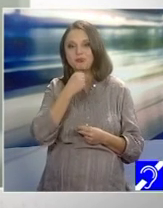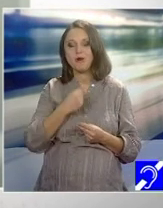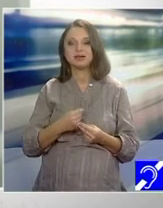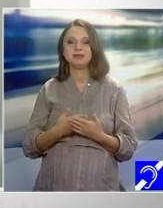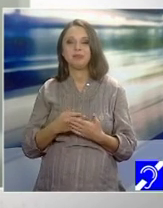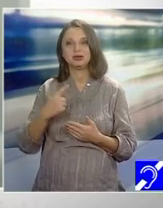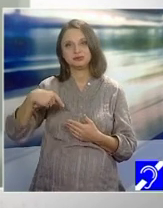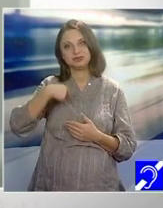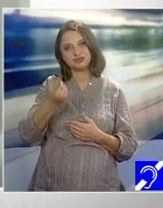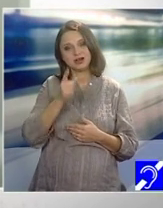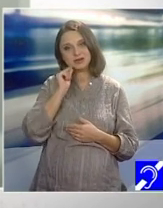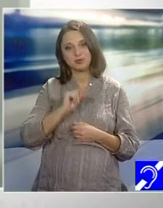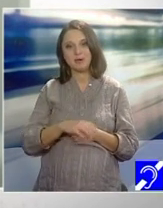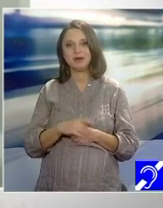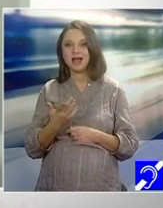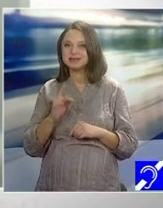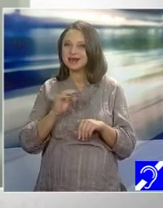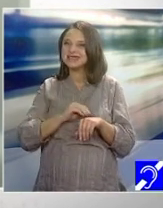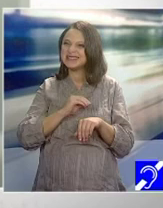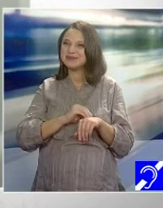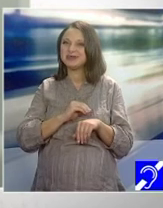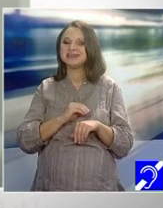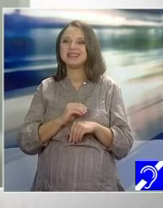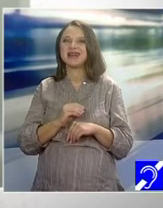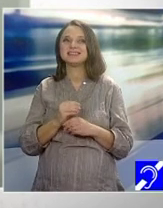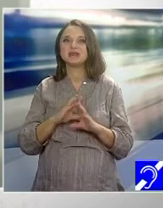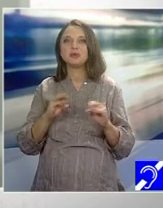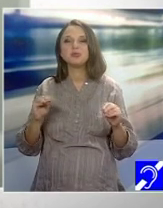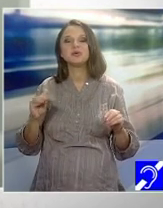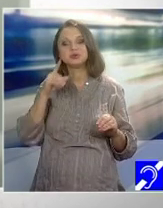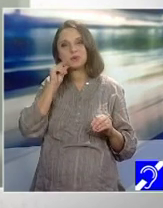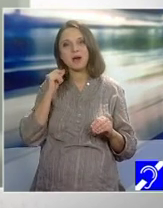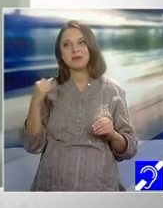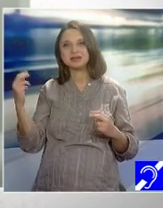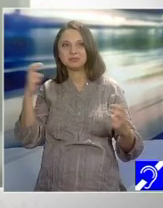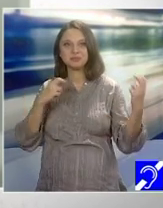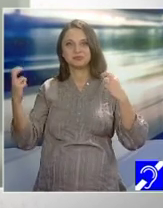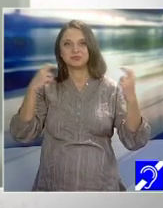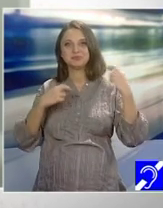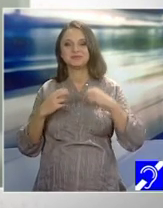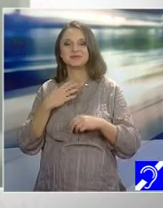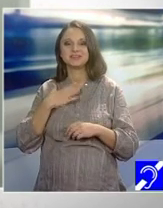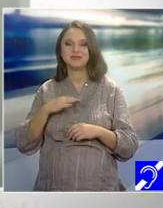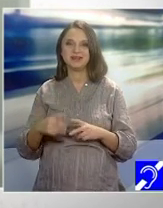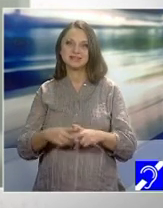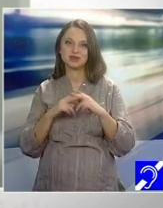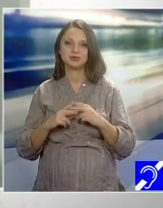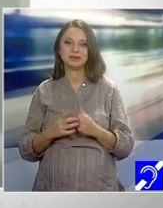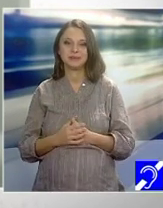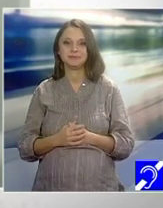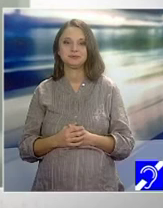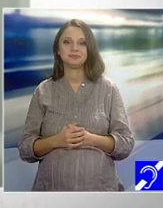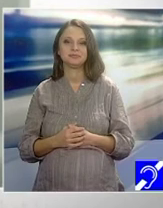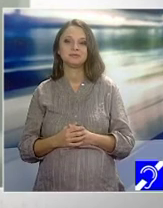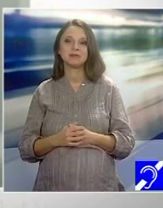și cred că asta sensibilizează foarte mulți oameni să vină și să facă parte din mișcarea voastră sau să o susțină. Da. În același